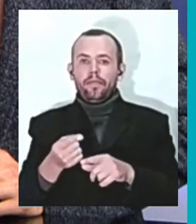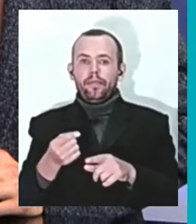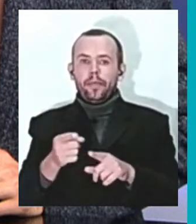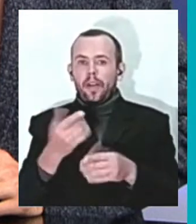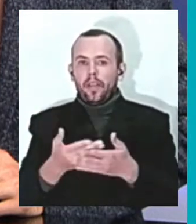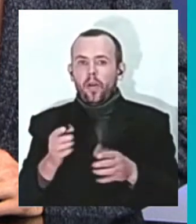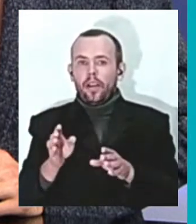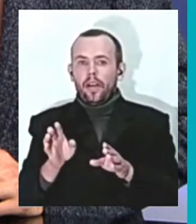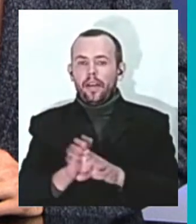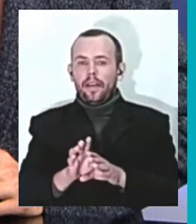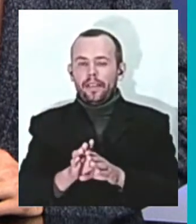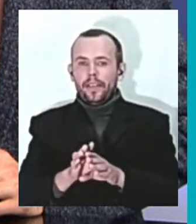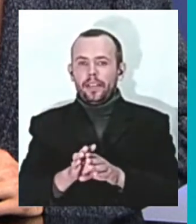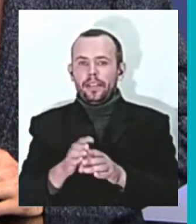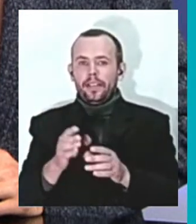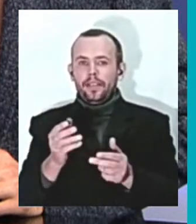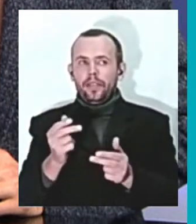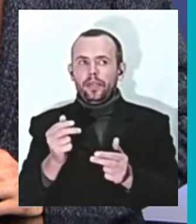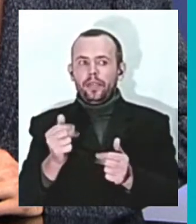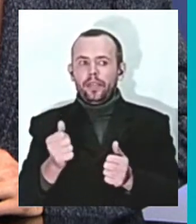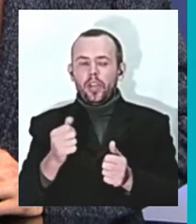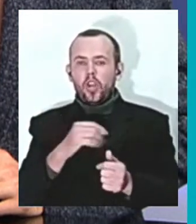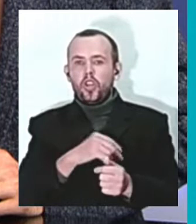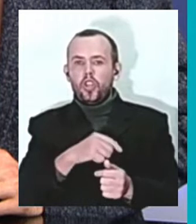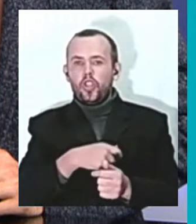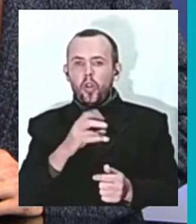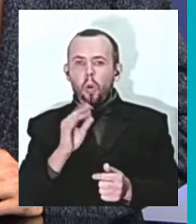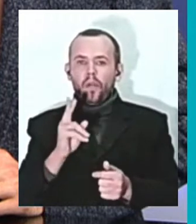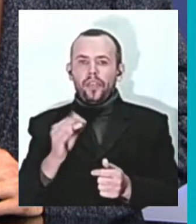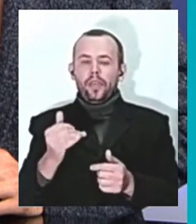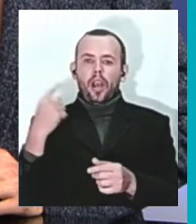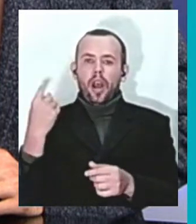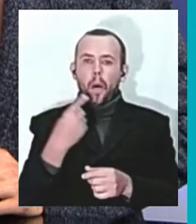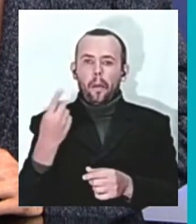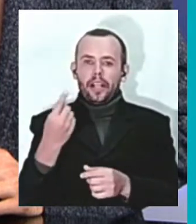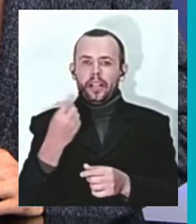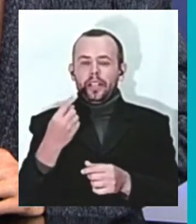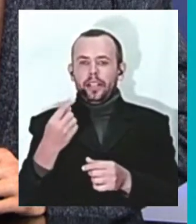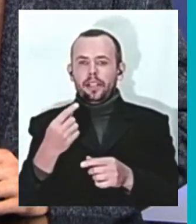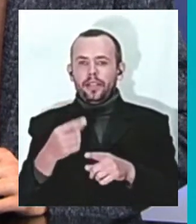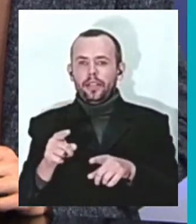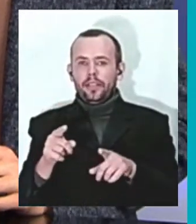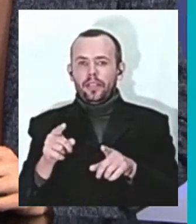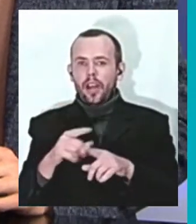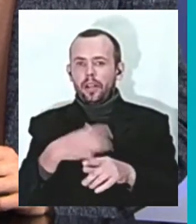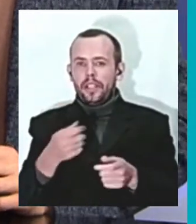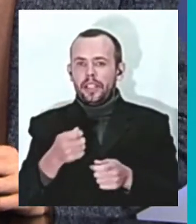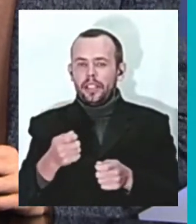всегда чиновники областных, районных администраций идут